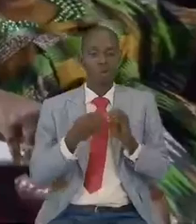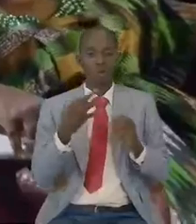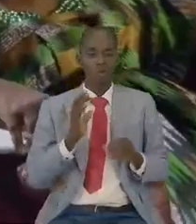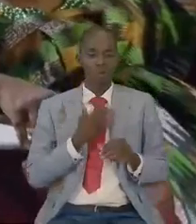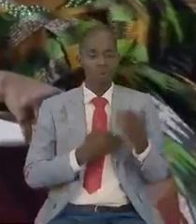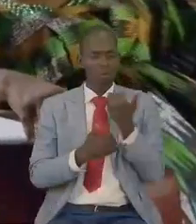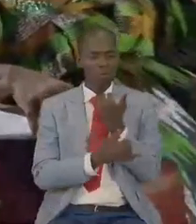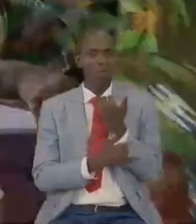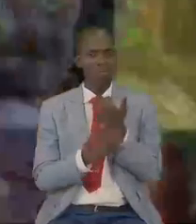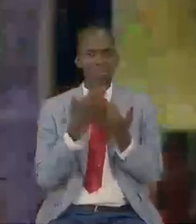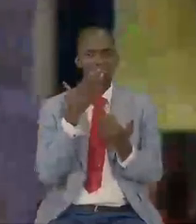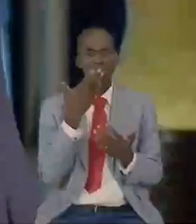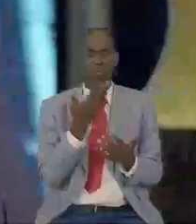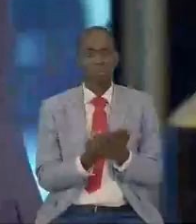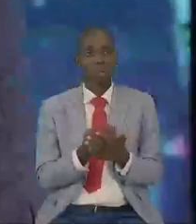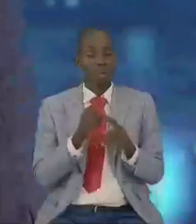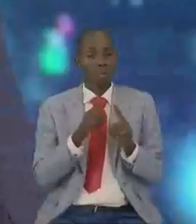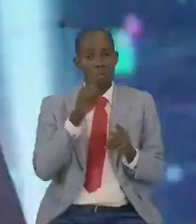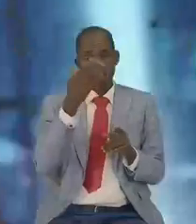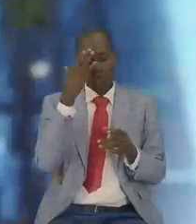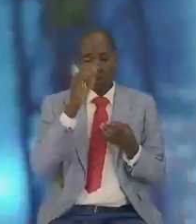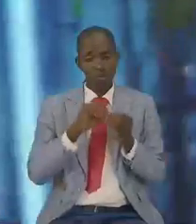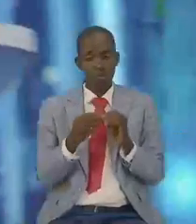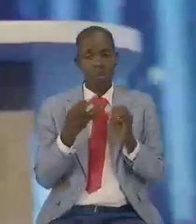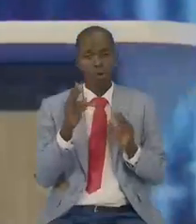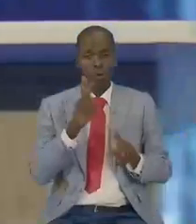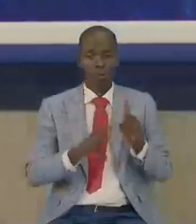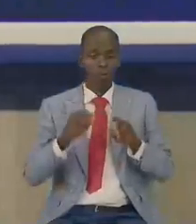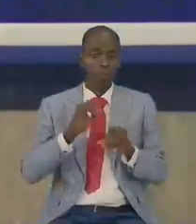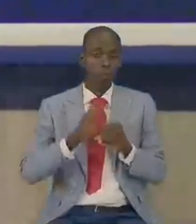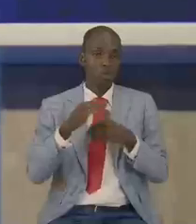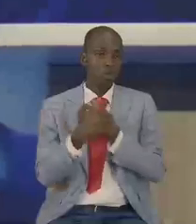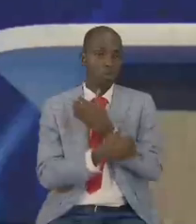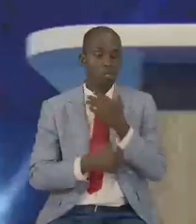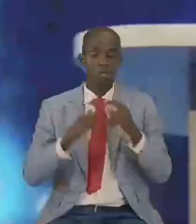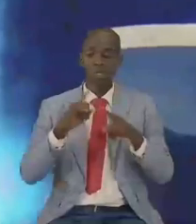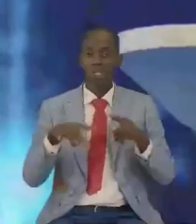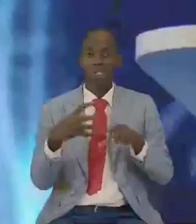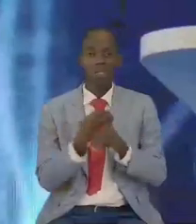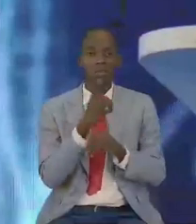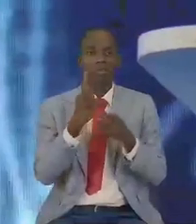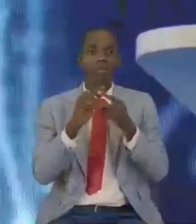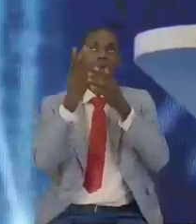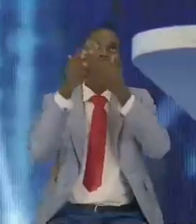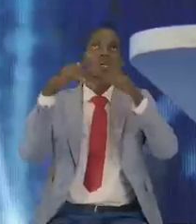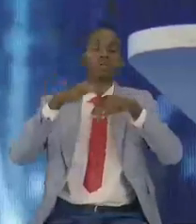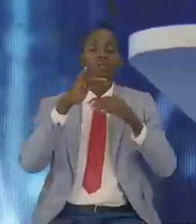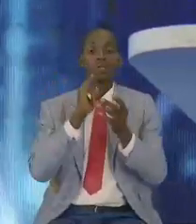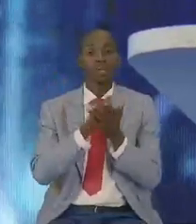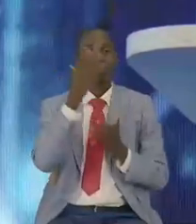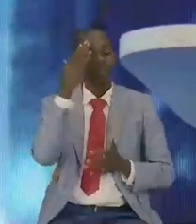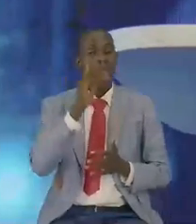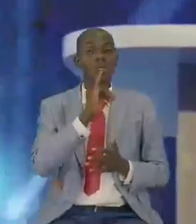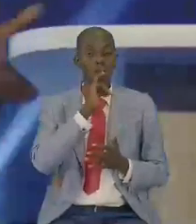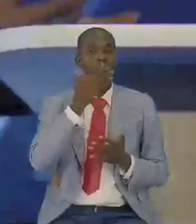bon pour toi. Mais connaître la population de ton pays, ça ne peut pas te donner la rédemption, ne peut pas t'amener au ciel. Cette connaissance est bonne. Oh,